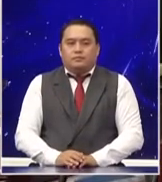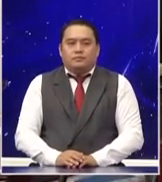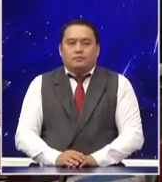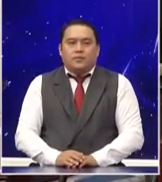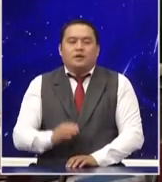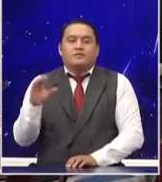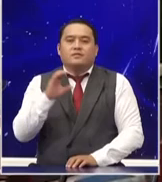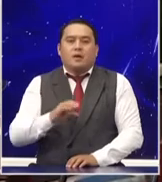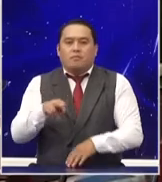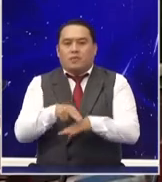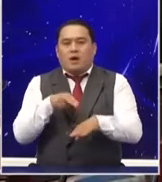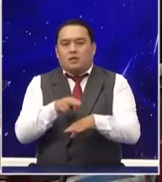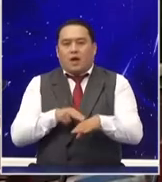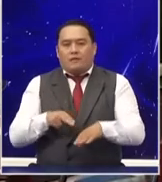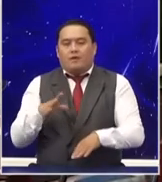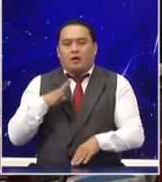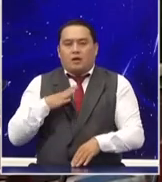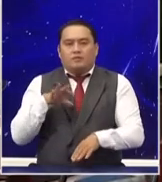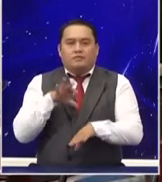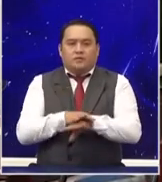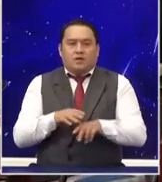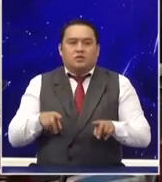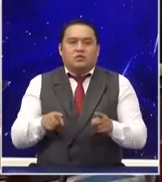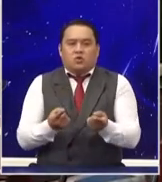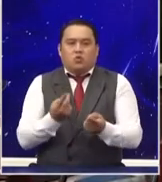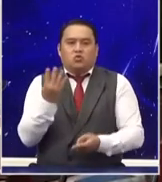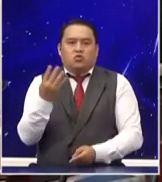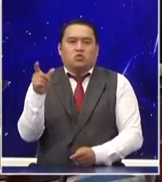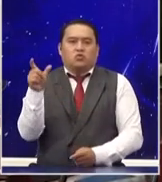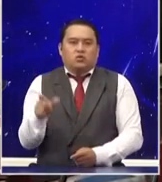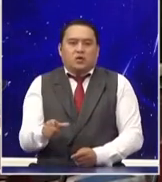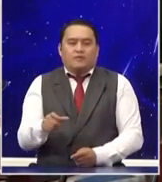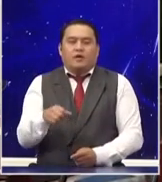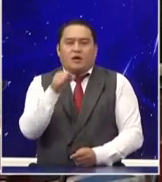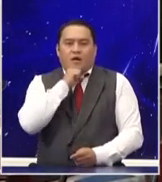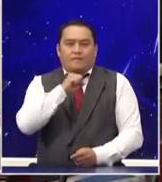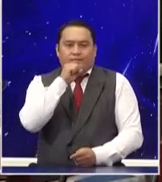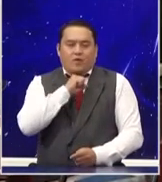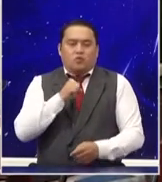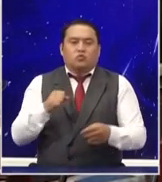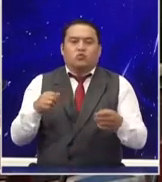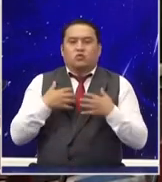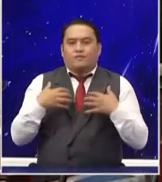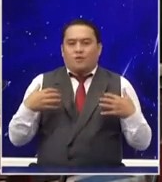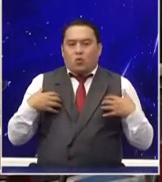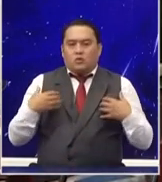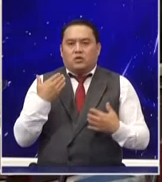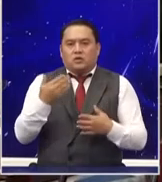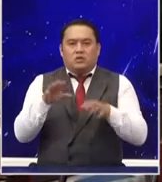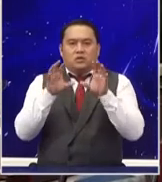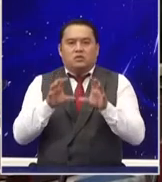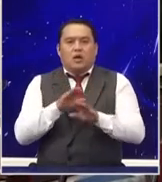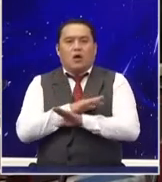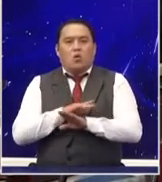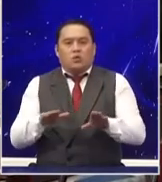В сентябре полицейские Кербулакского района задержали 4 подозреваемых в совершении краж чужого скота. Их незаконные действия